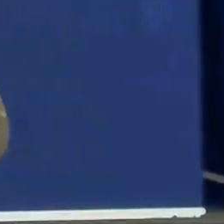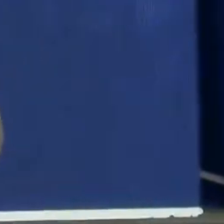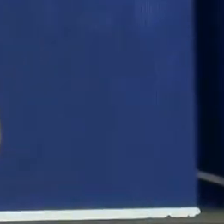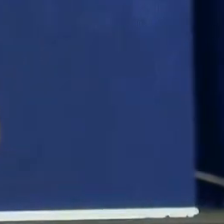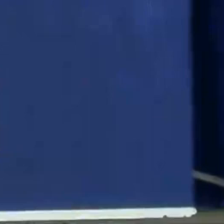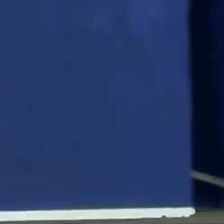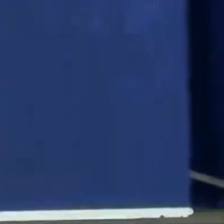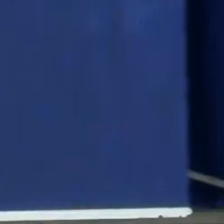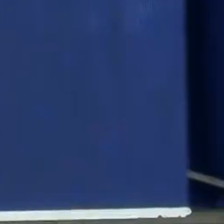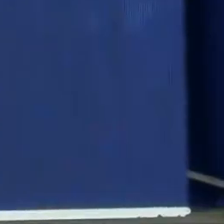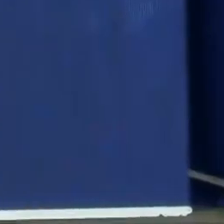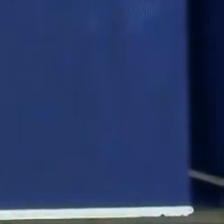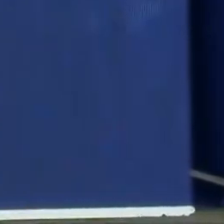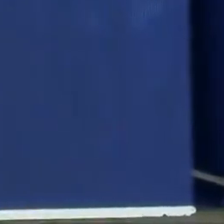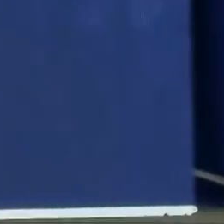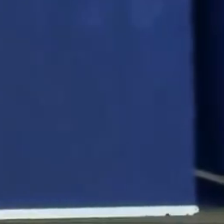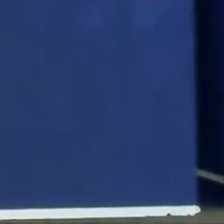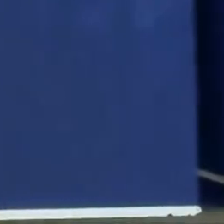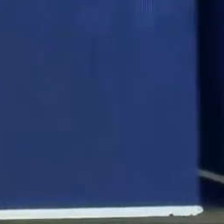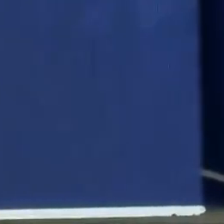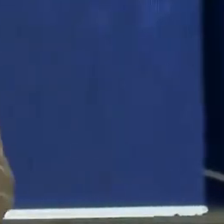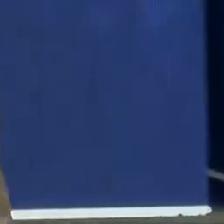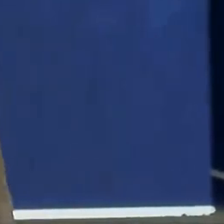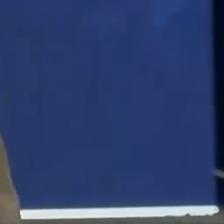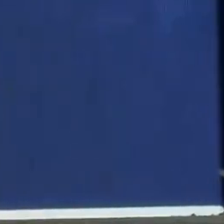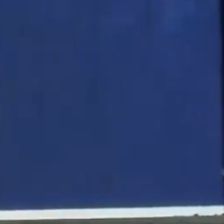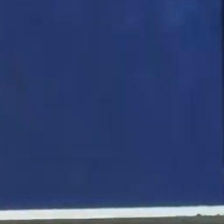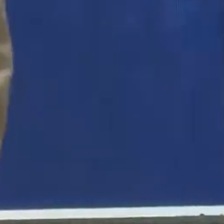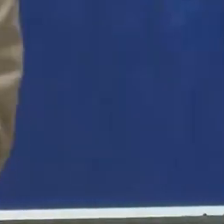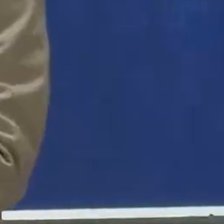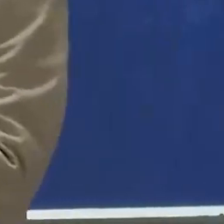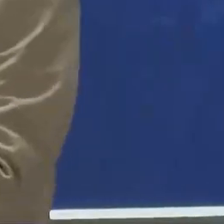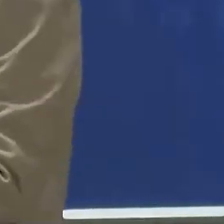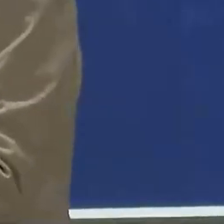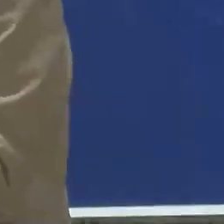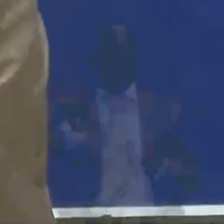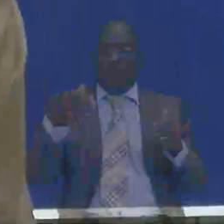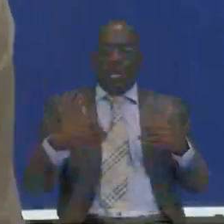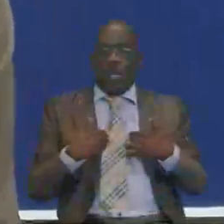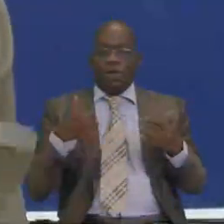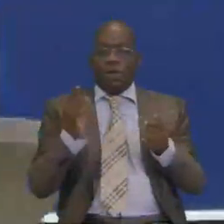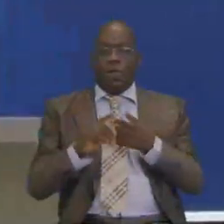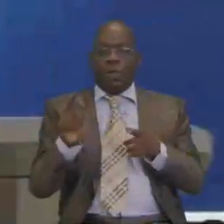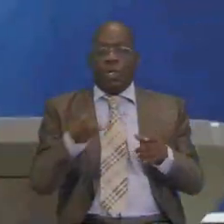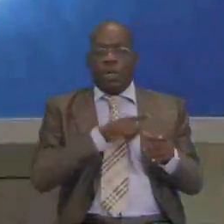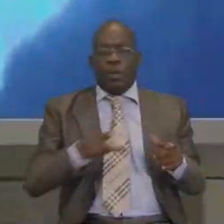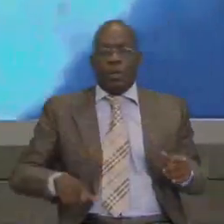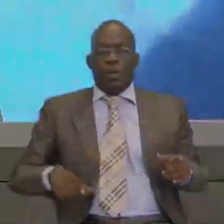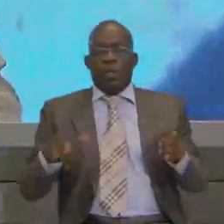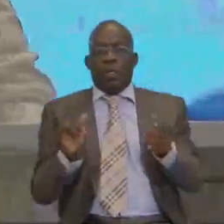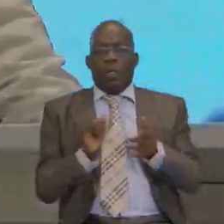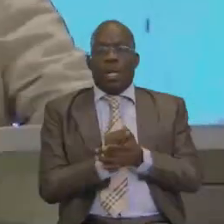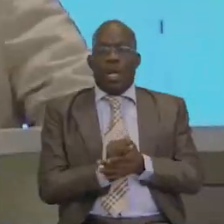Présente ton cœur, ta pensée, ton âme, ton esprit, tout ce que tu as au Seigneur. Pour